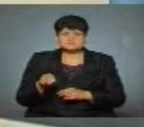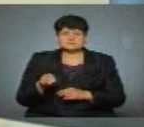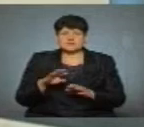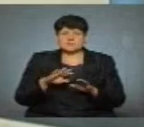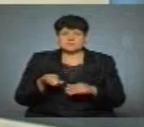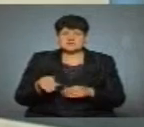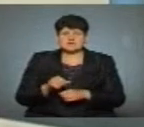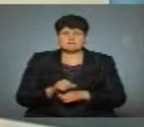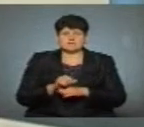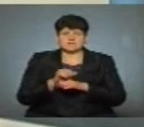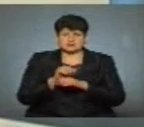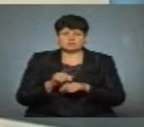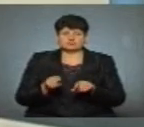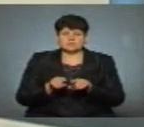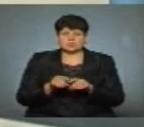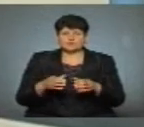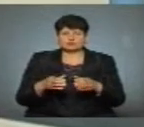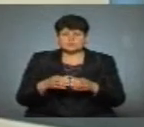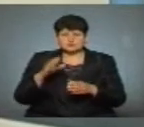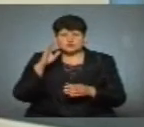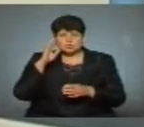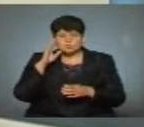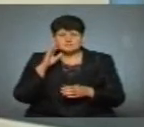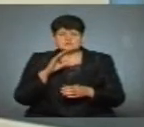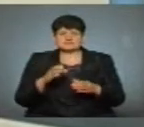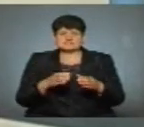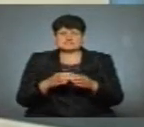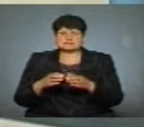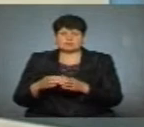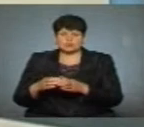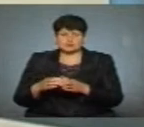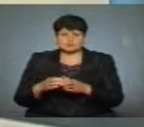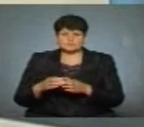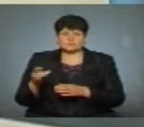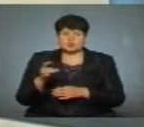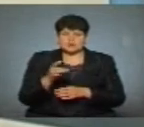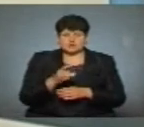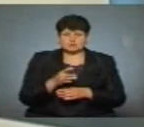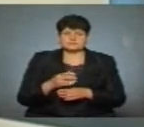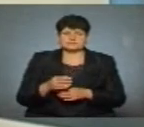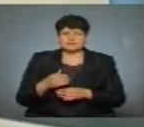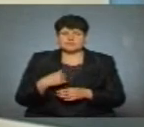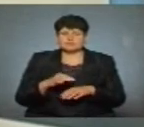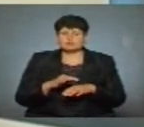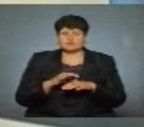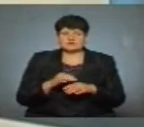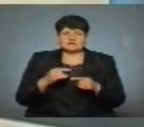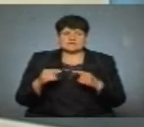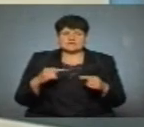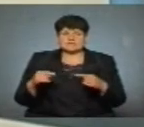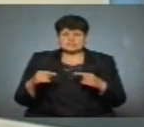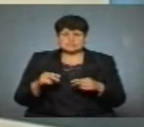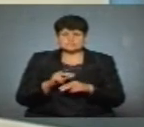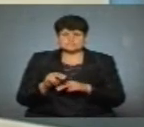Після Майдану також ми групувалися з хлопцями в силові блоки по районах. От, правий сектор. Ми проводили різного роду